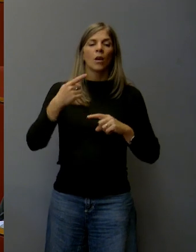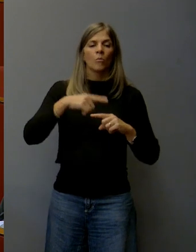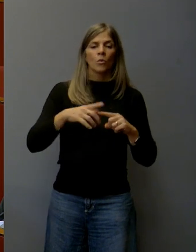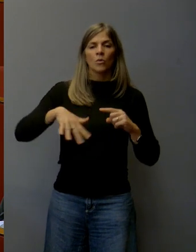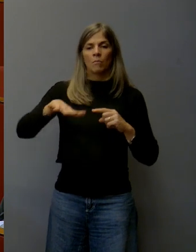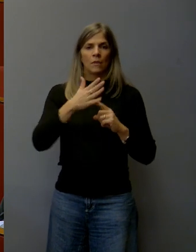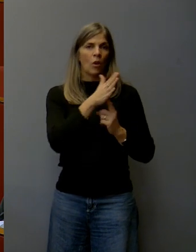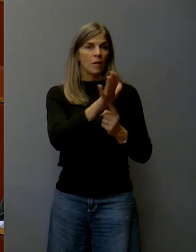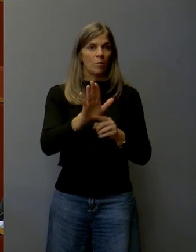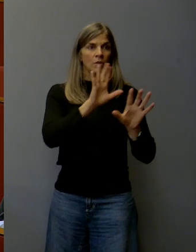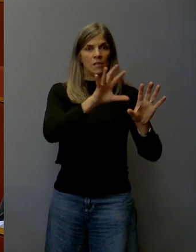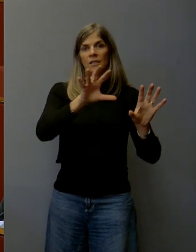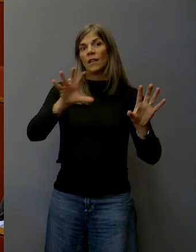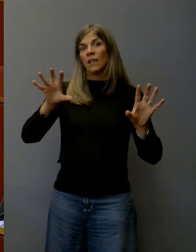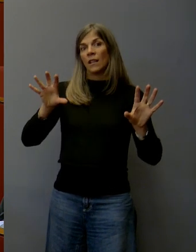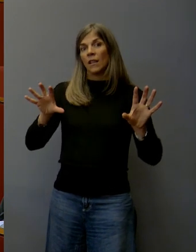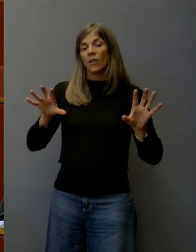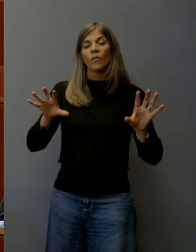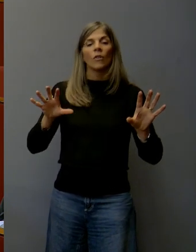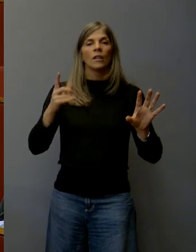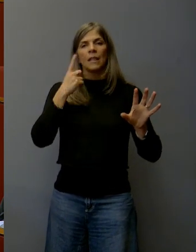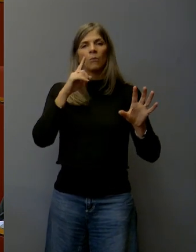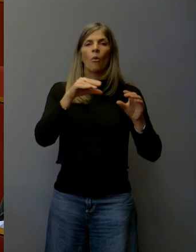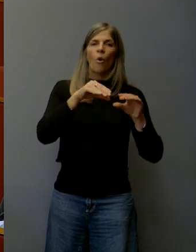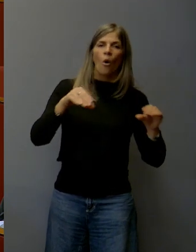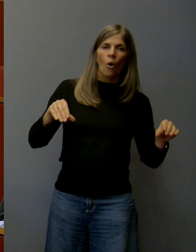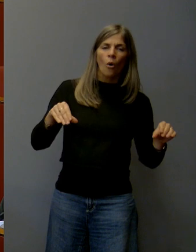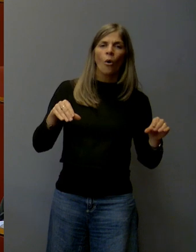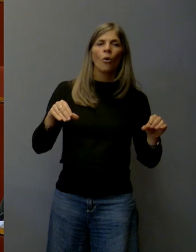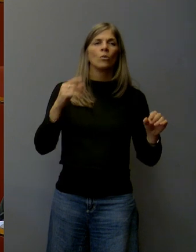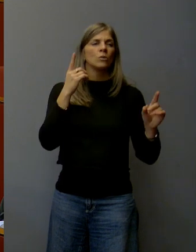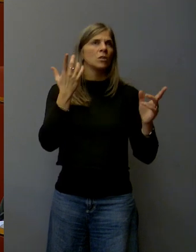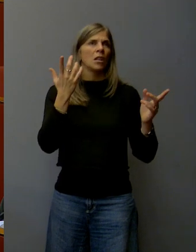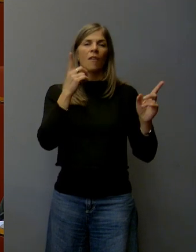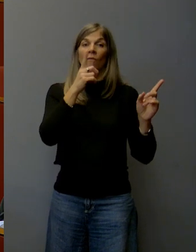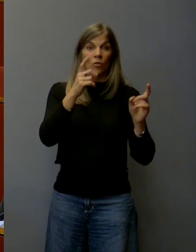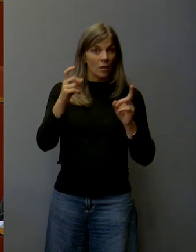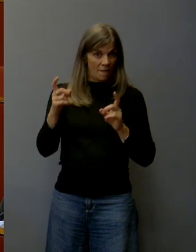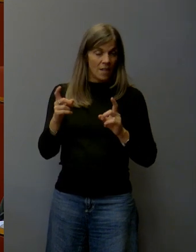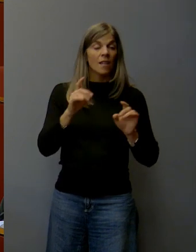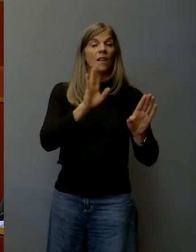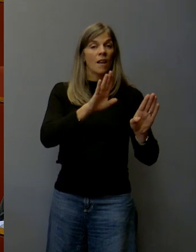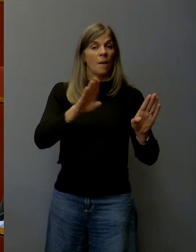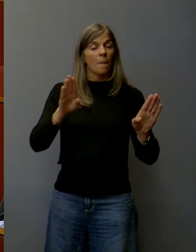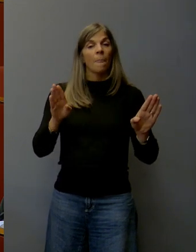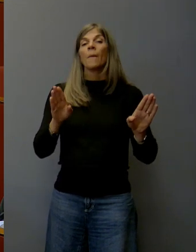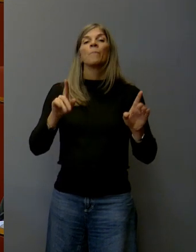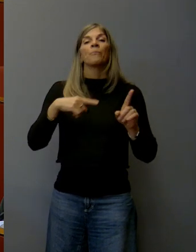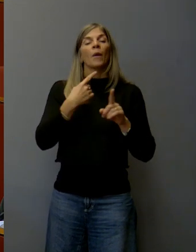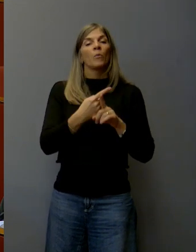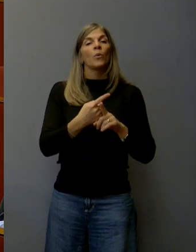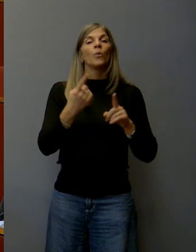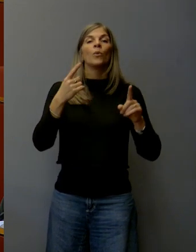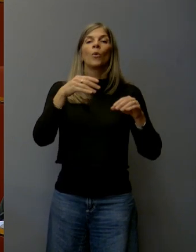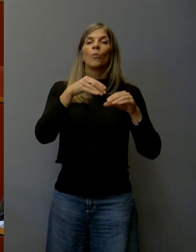e quindi con una grande varietà mostre sulla fotografia di fotografia addirittura mostre